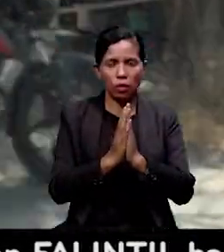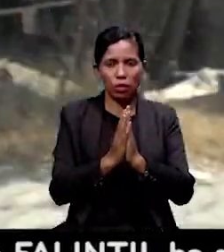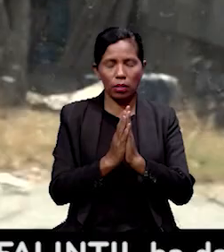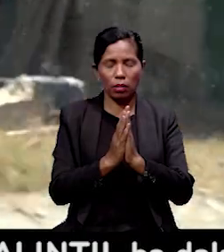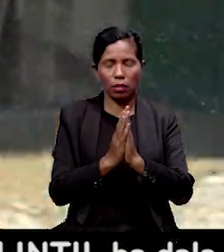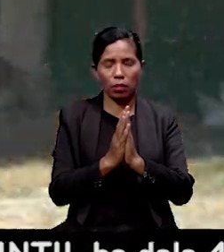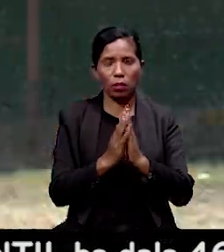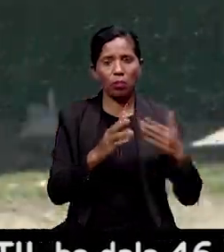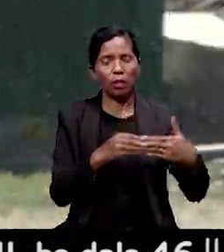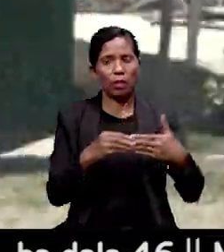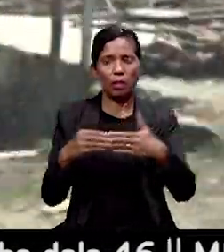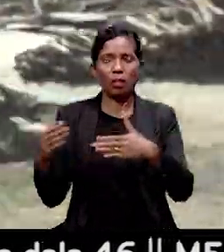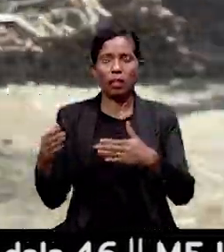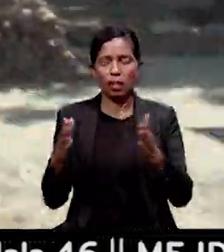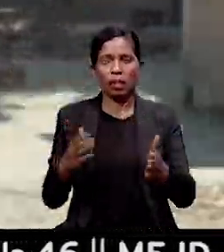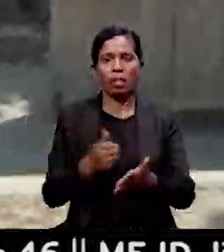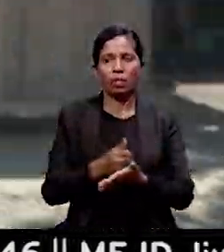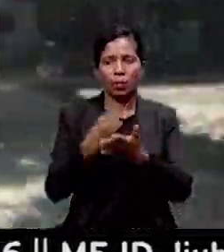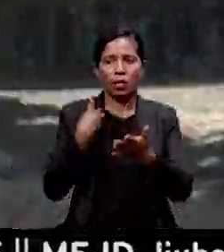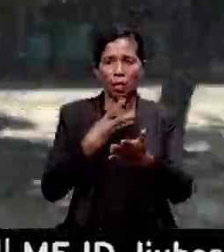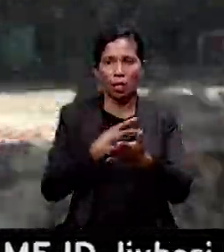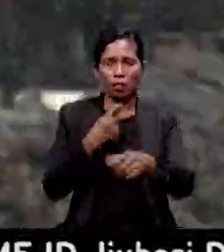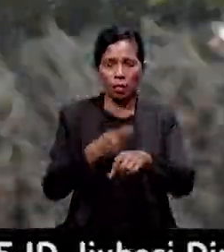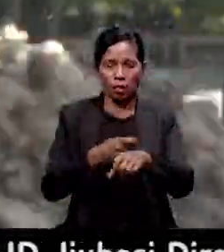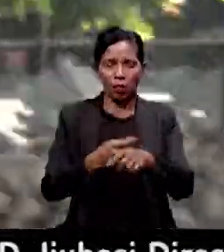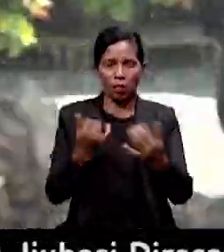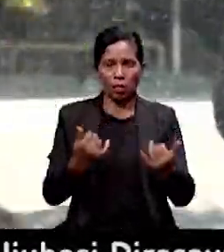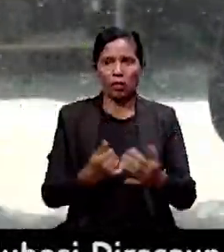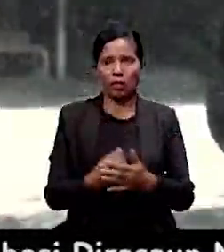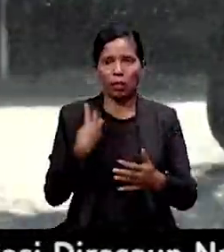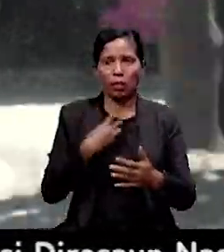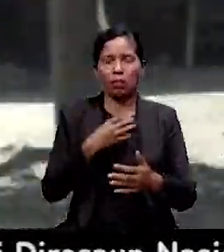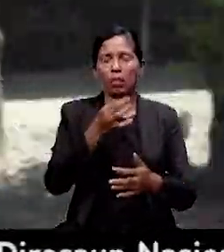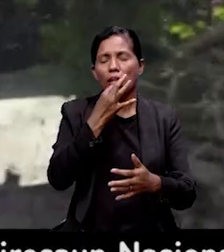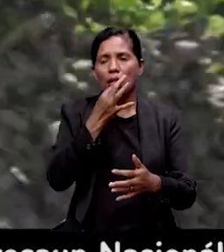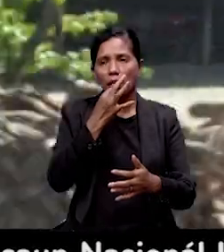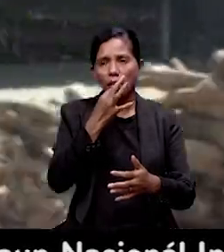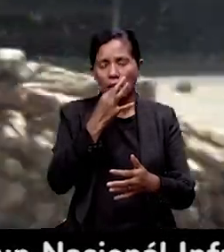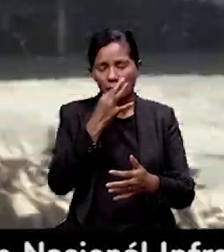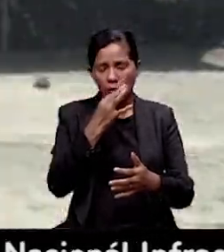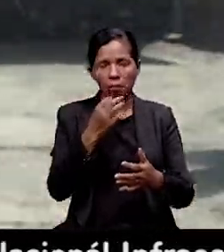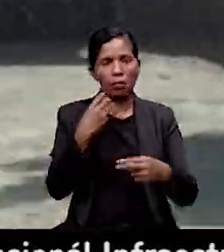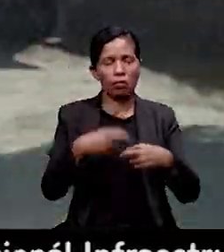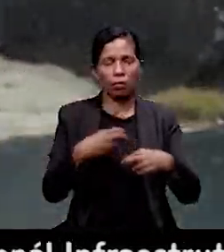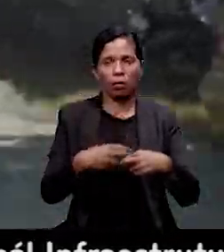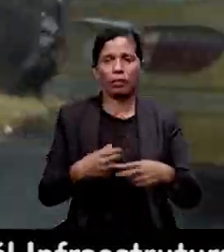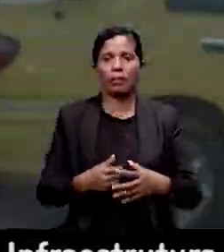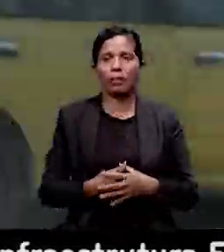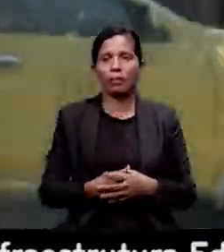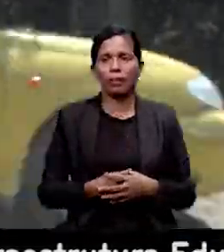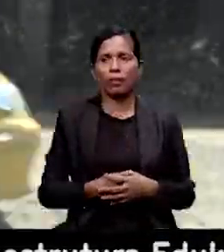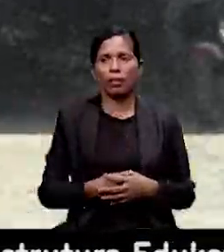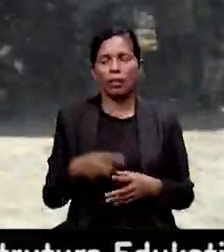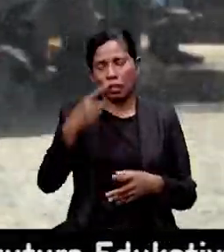sira azura netik ba ami ho situ saung de ho susar idan sana. Ami atu hantep tebes det mas aras. Tamba ami